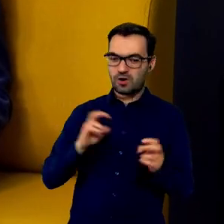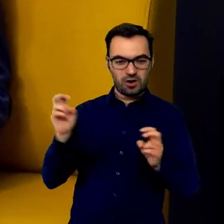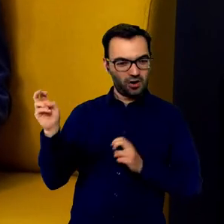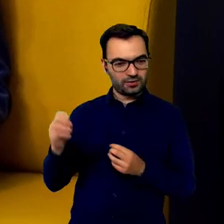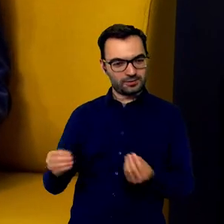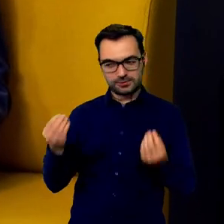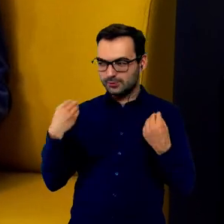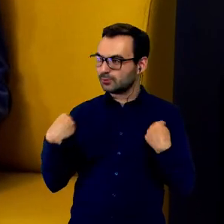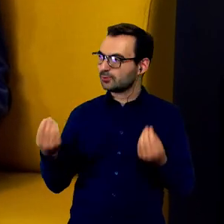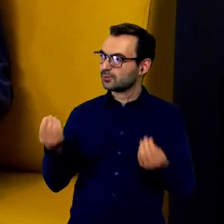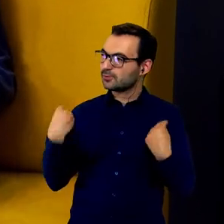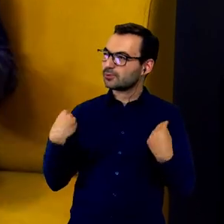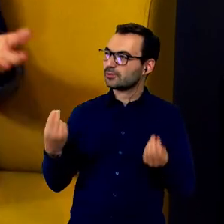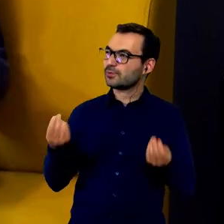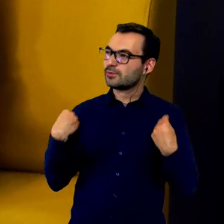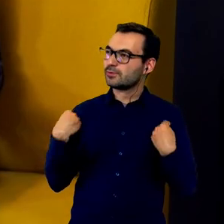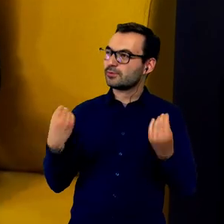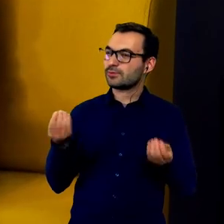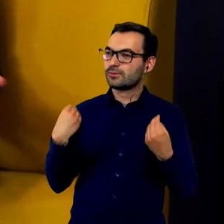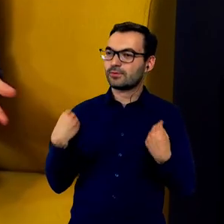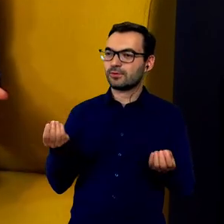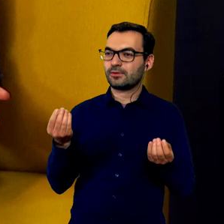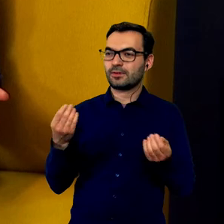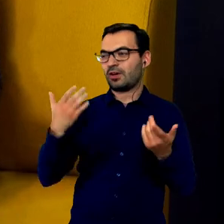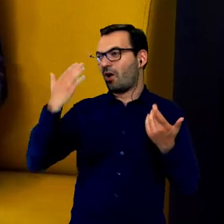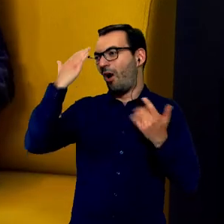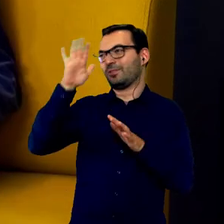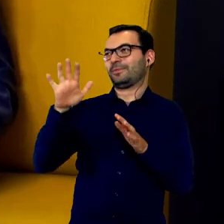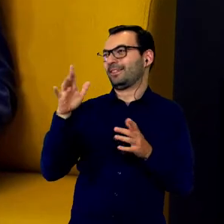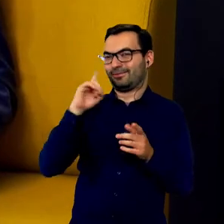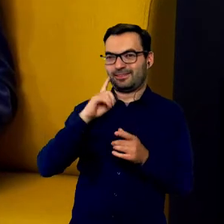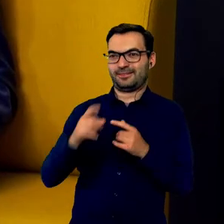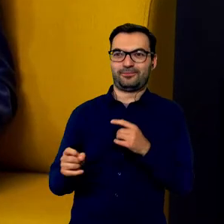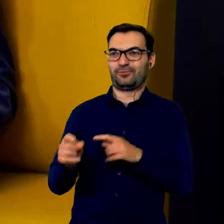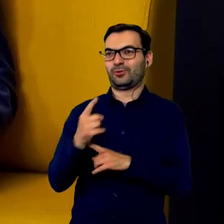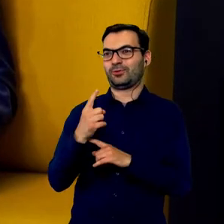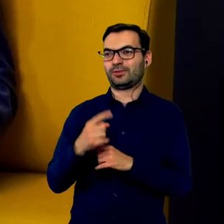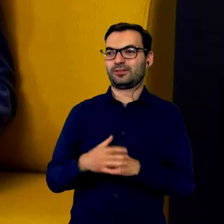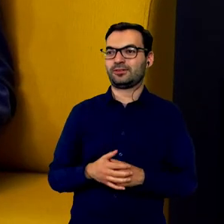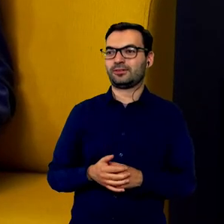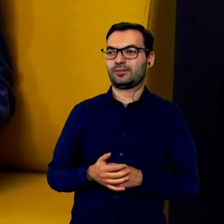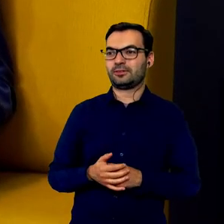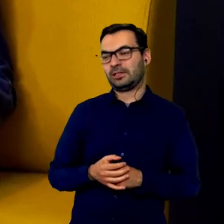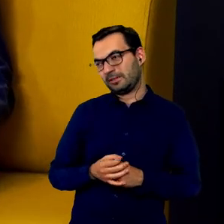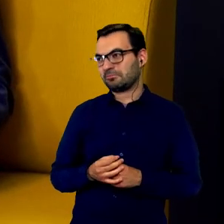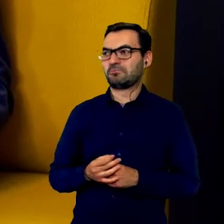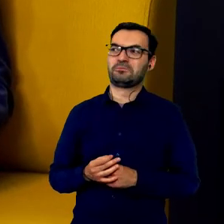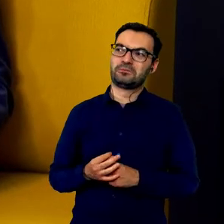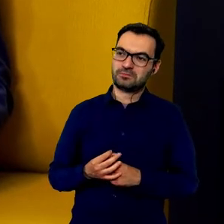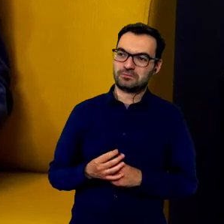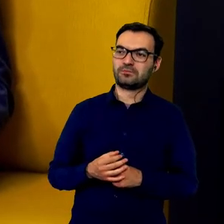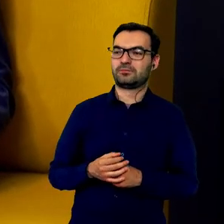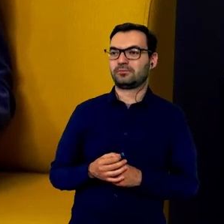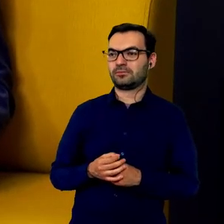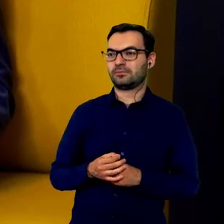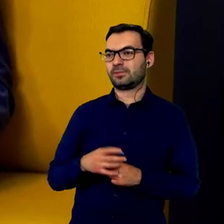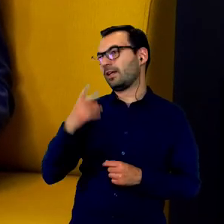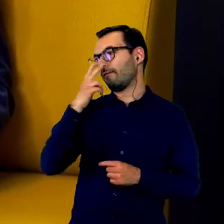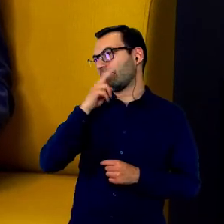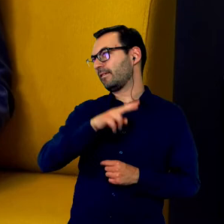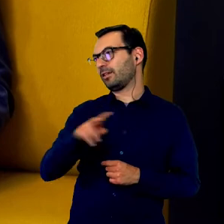Jak hotel, no właśnie. Bo to jest miejsce obce kompletnie, ale widok